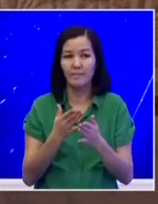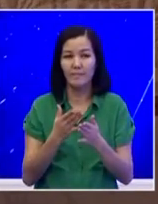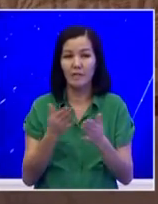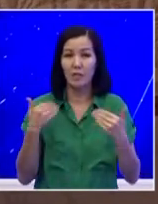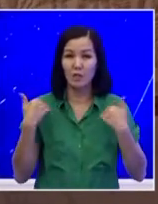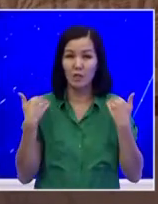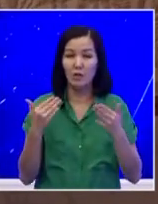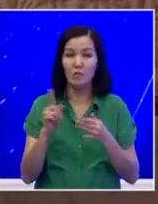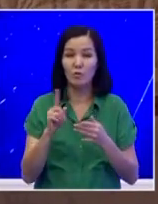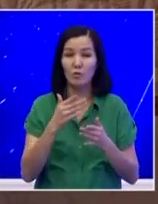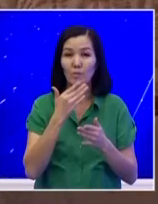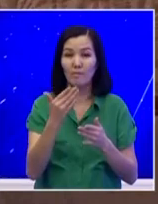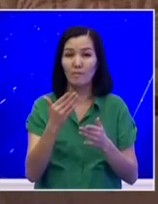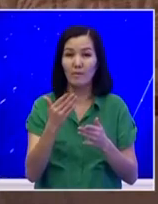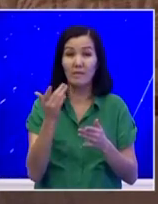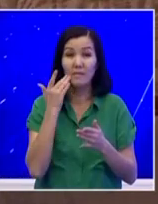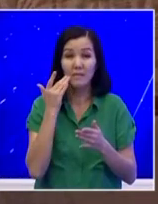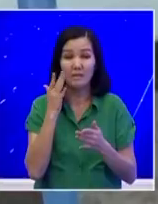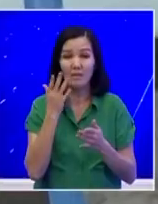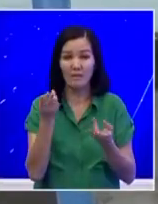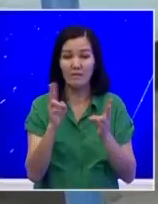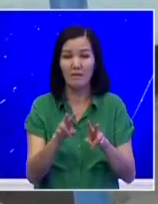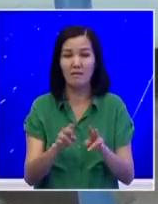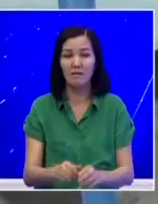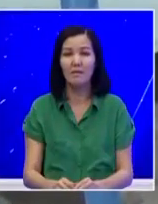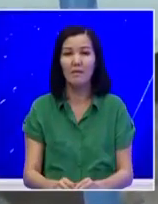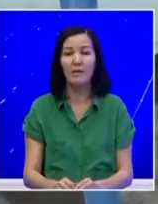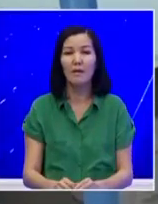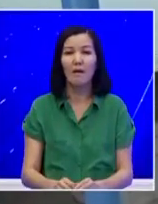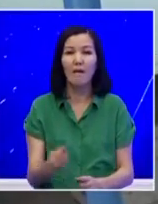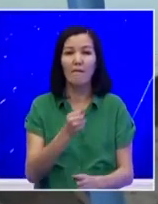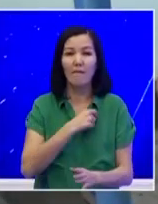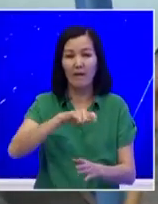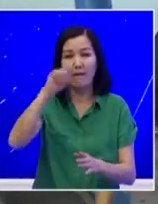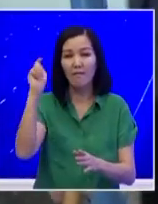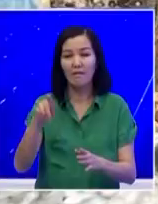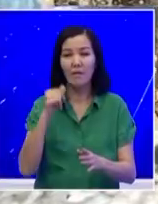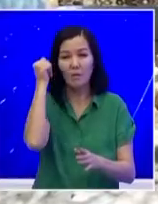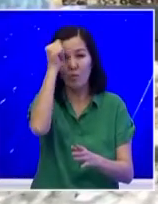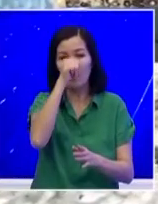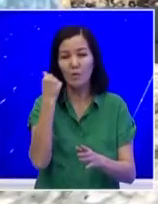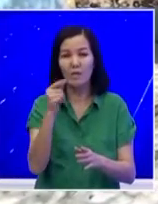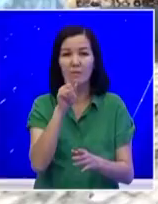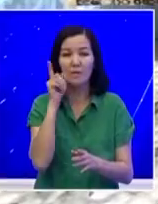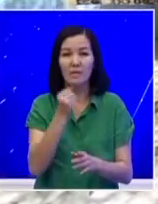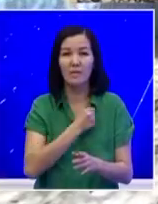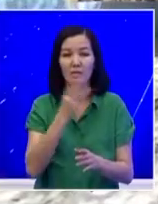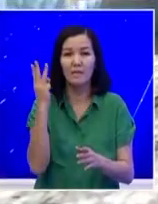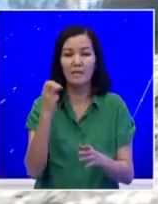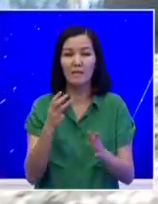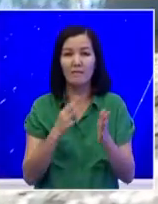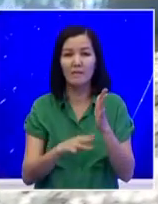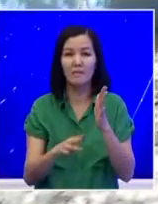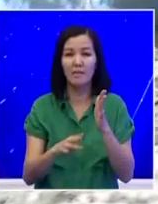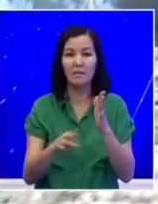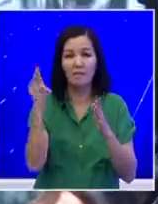Желаю, чтобы так было всегда. В суровые военные годы заслуженный ветеран был курсантом 318-го